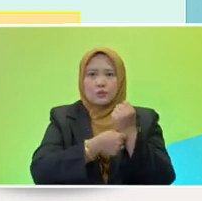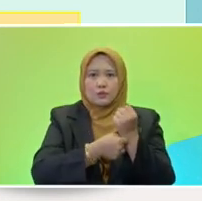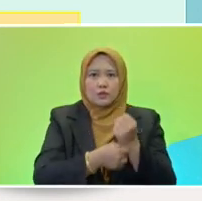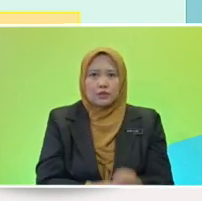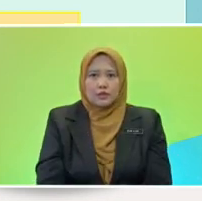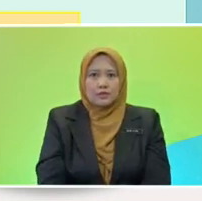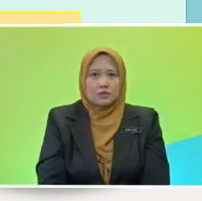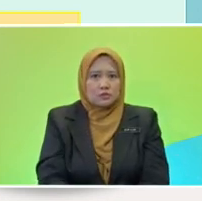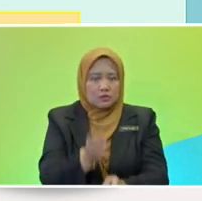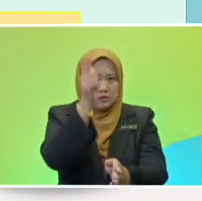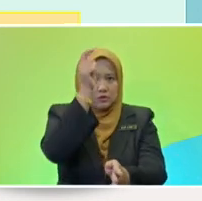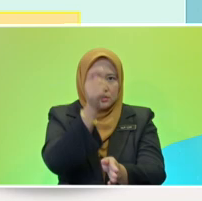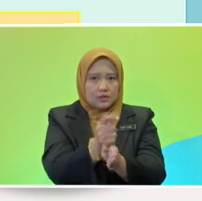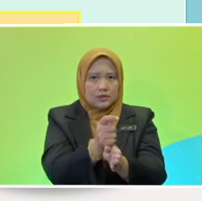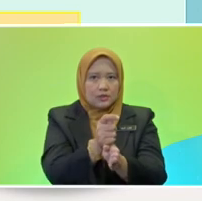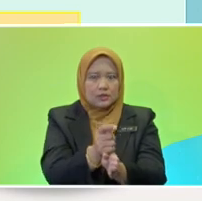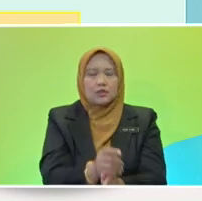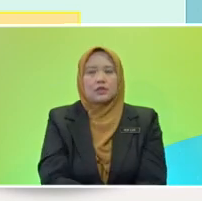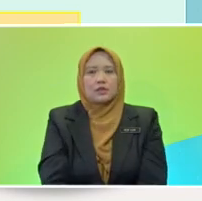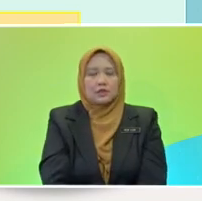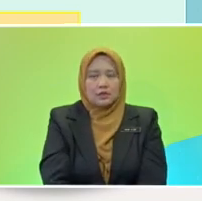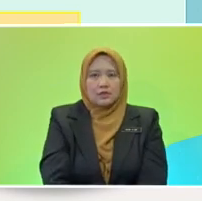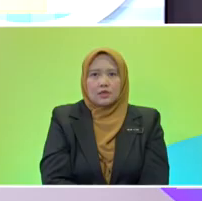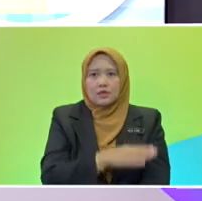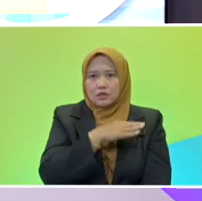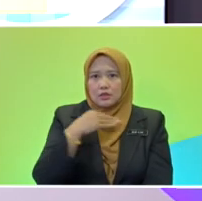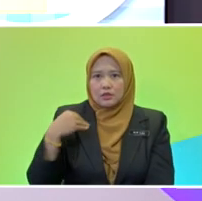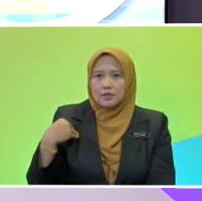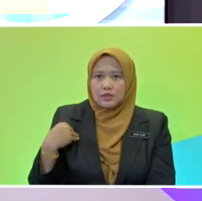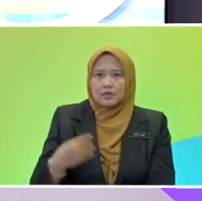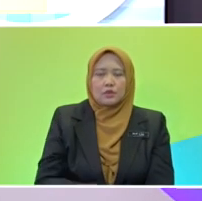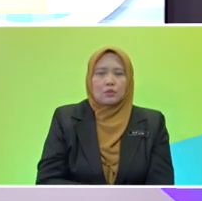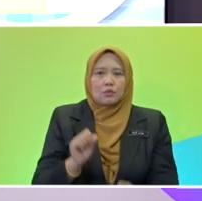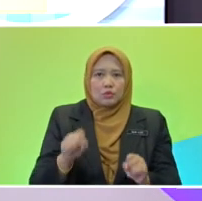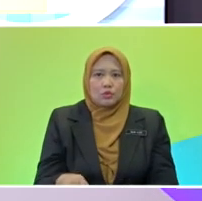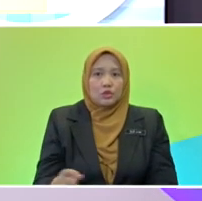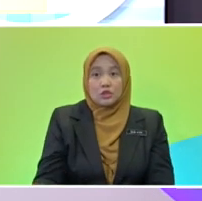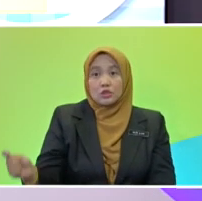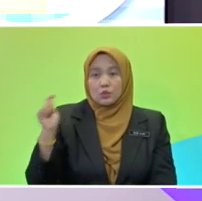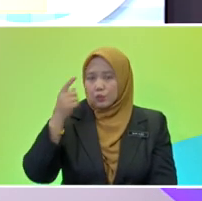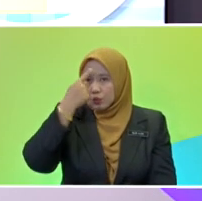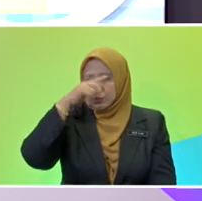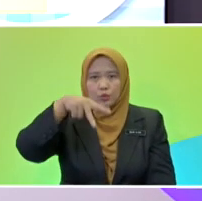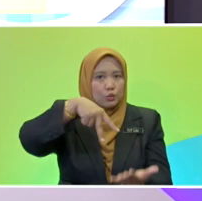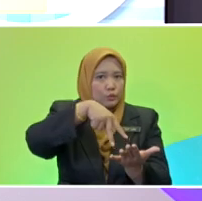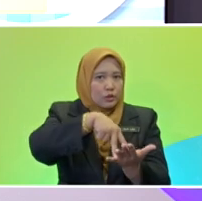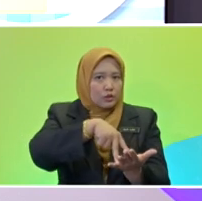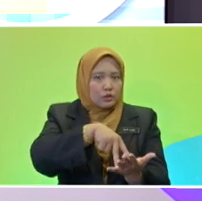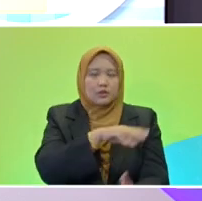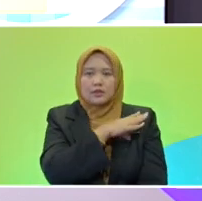Walaupun ada ribut tetap Teguh berdiri untuk memberikan manfaat kepada hewan dan juga